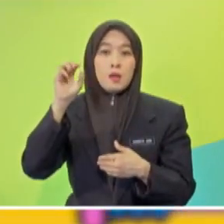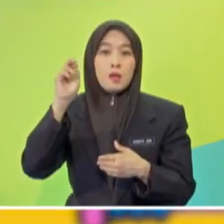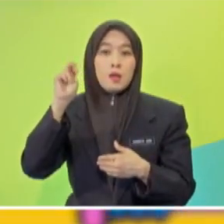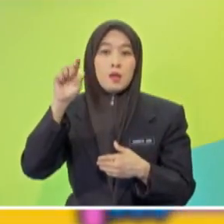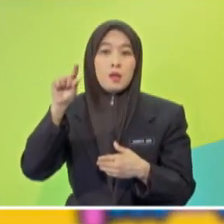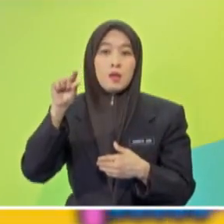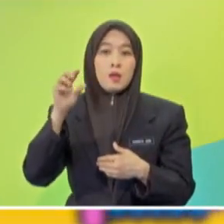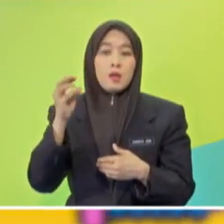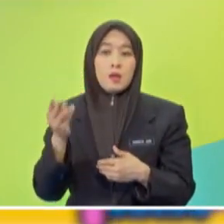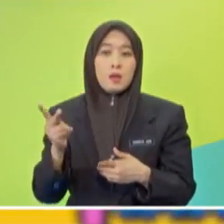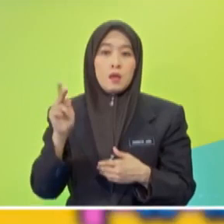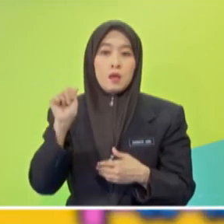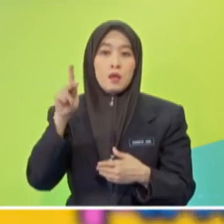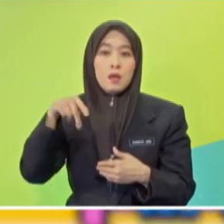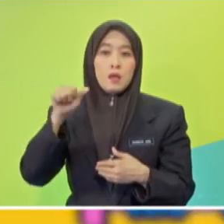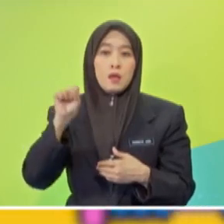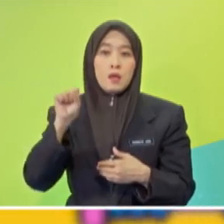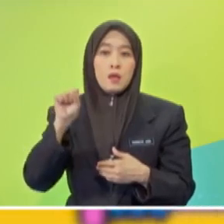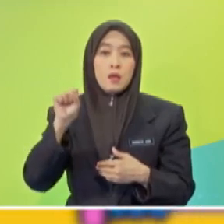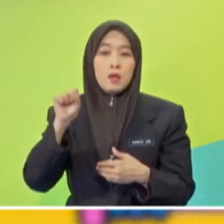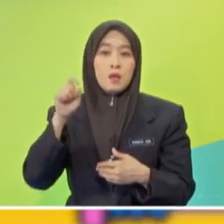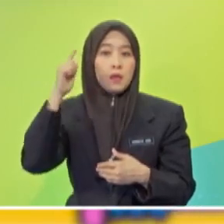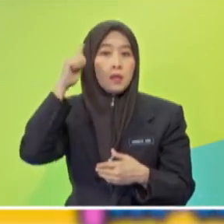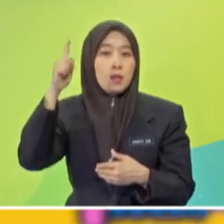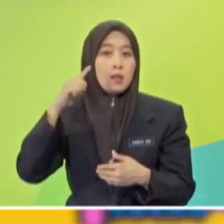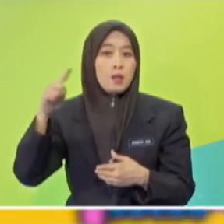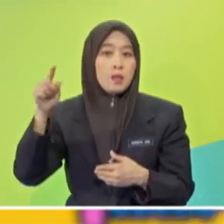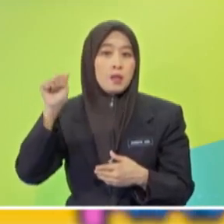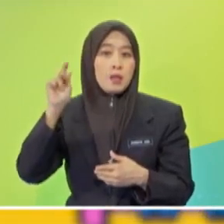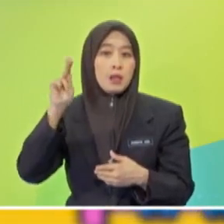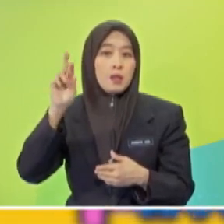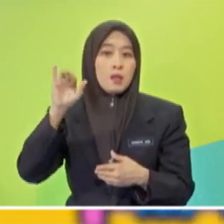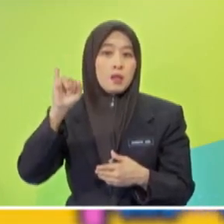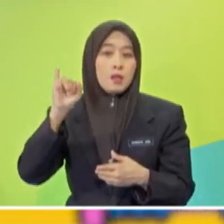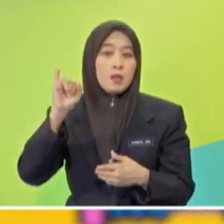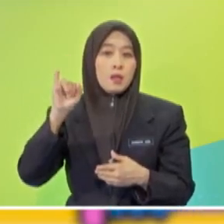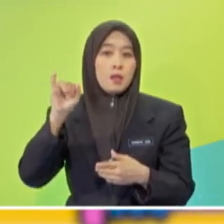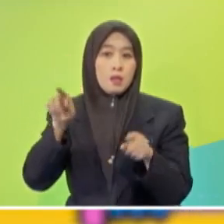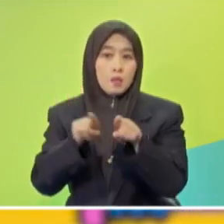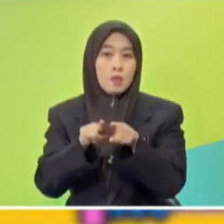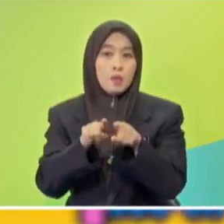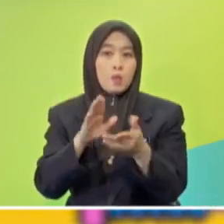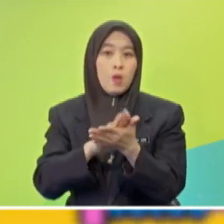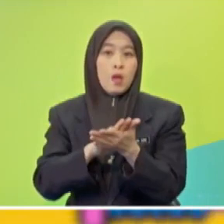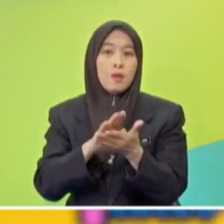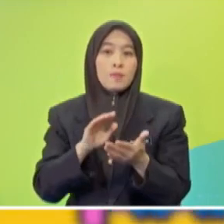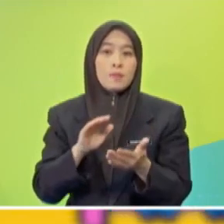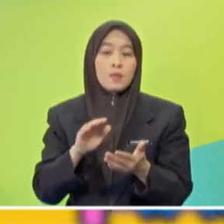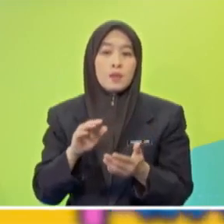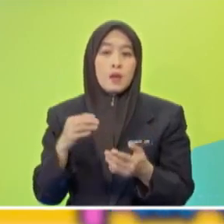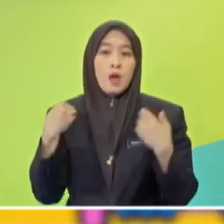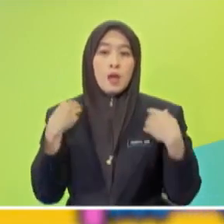kita ada Zakri Zakri yo dari es krim kapas juga selamat datang dan kita juga ada